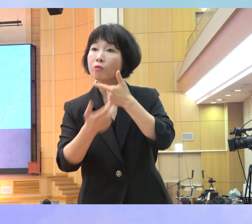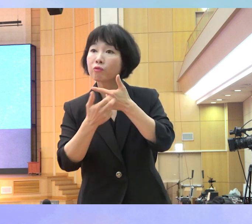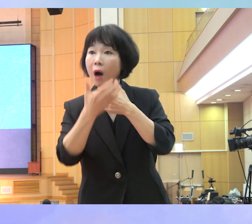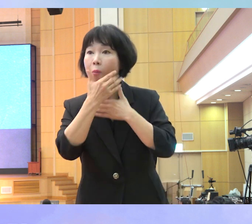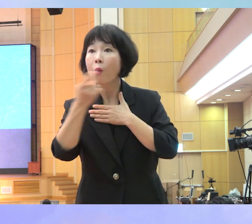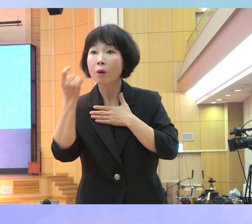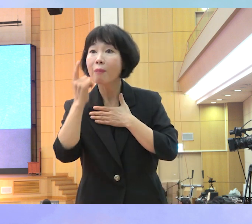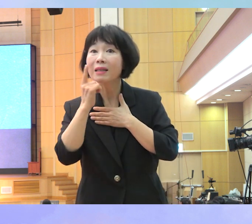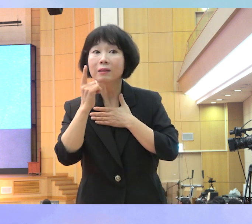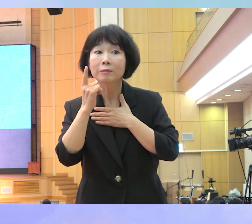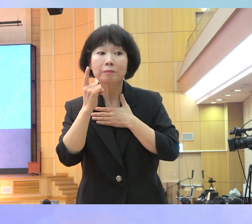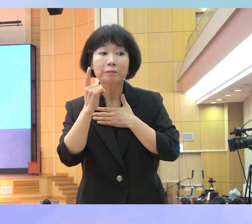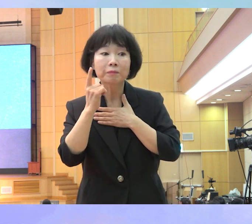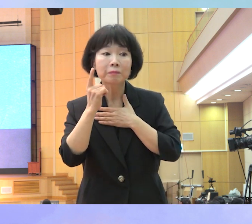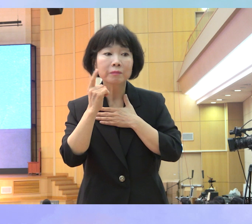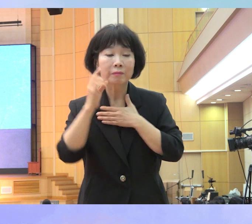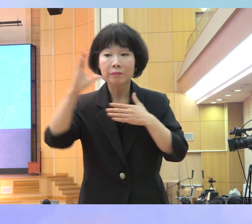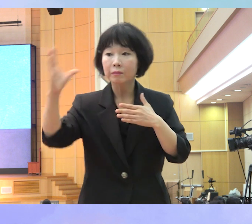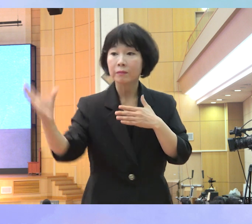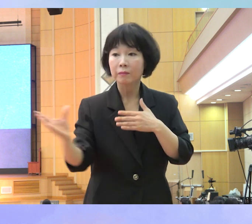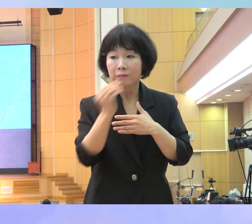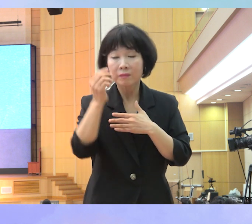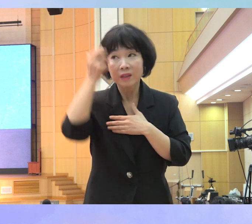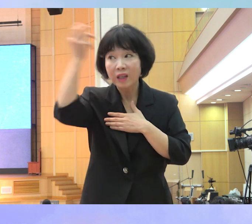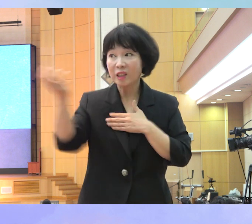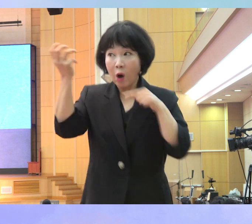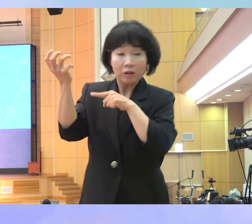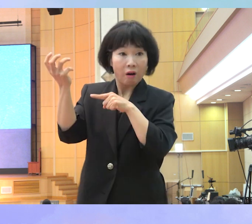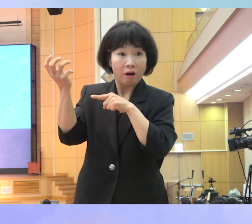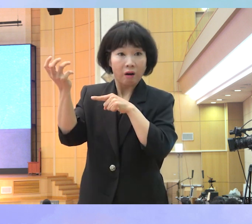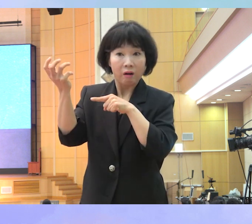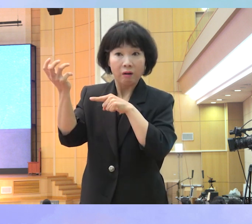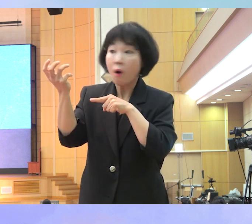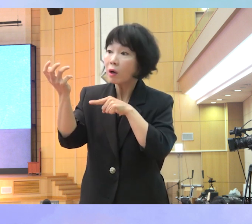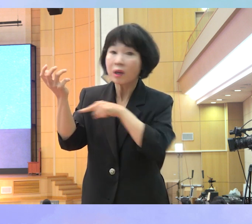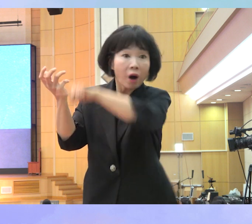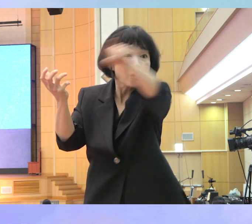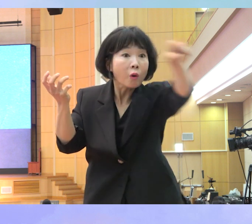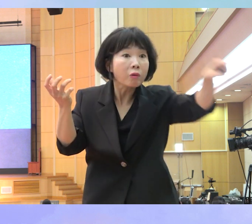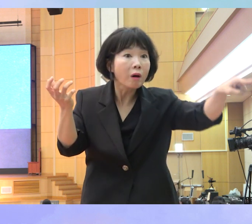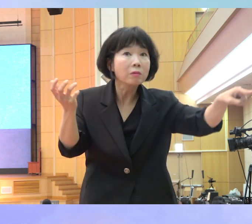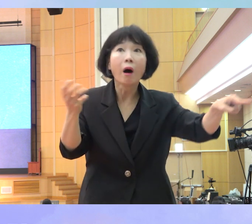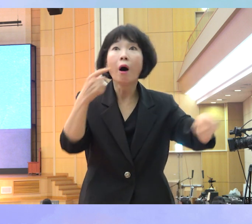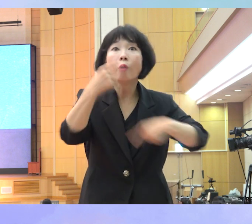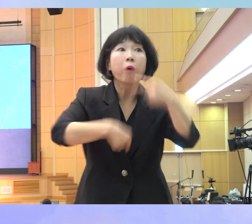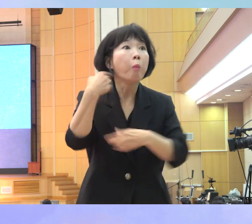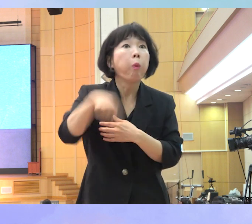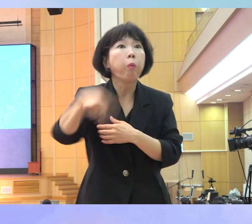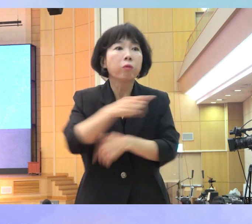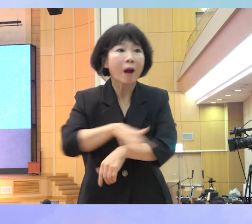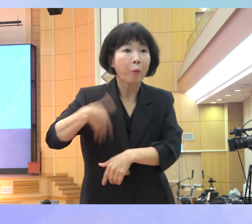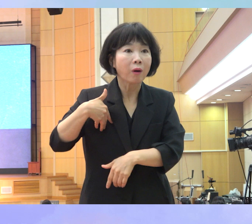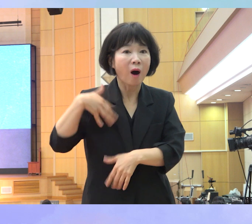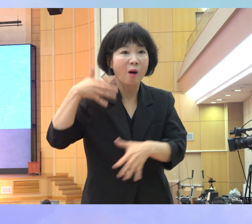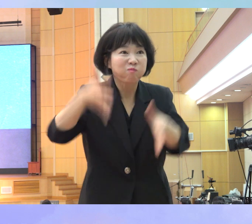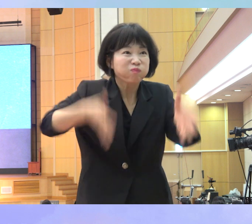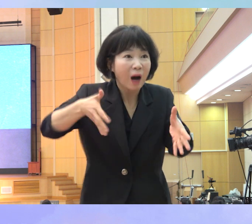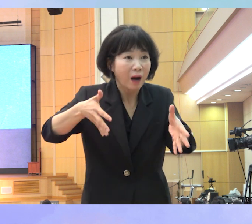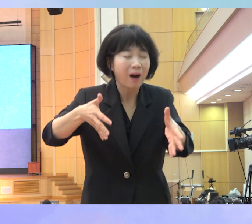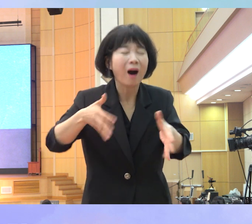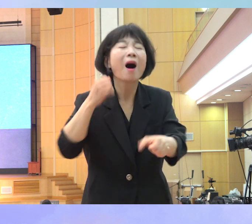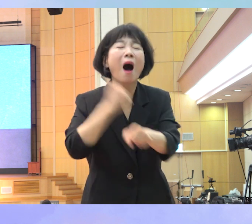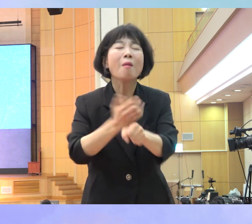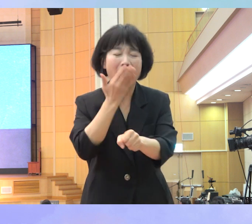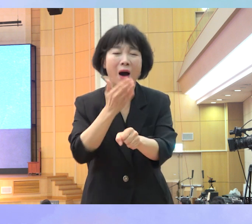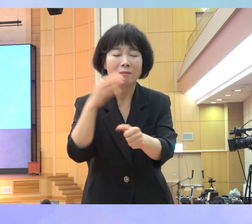12절에 보면 성령께서도 너희가 무슨 말을 할지 모르지만 너희에게 할 말을